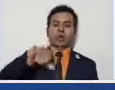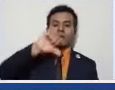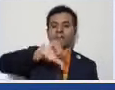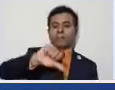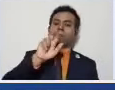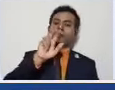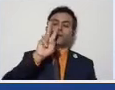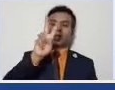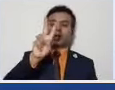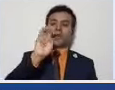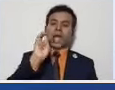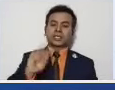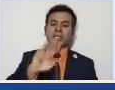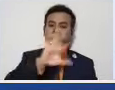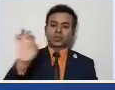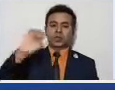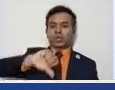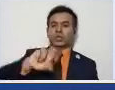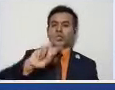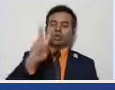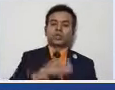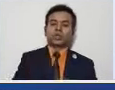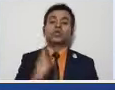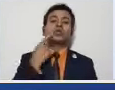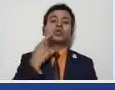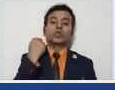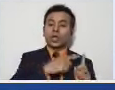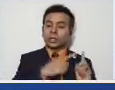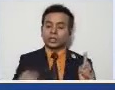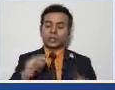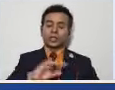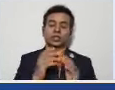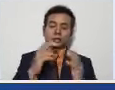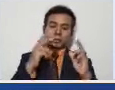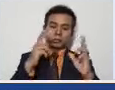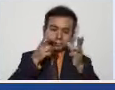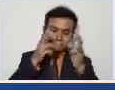জন এবং ছাড় পেয়েছেন এ পর্যন্ত